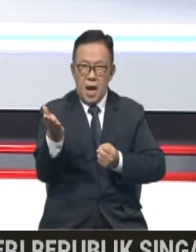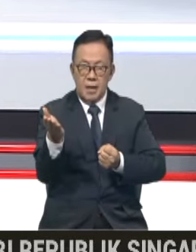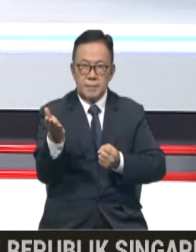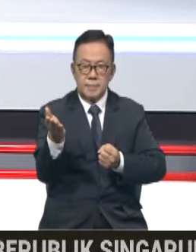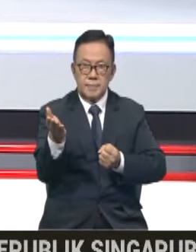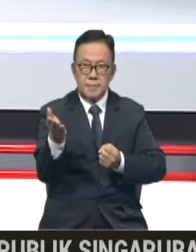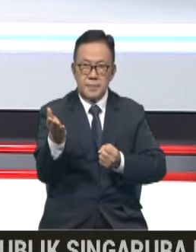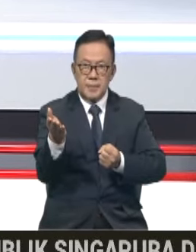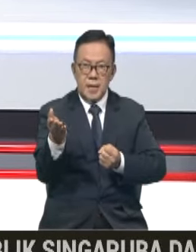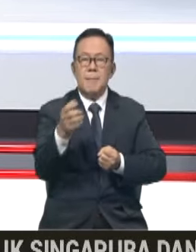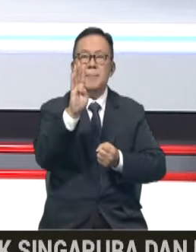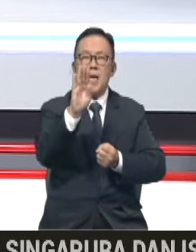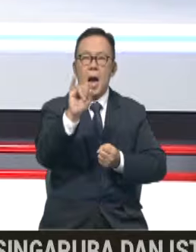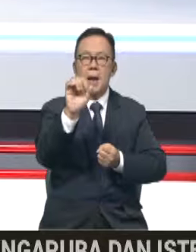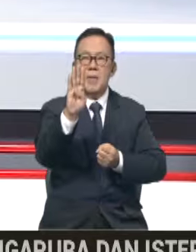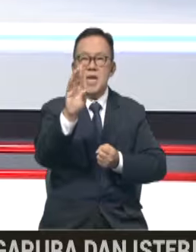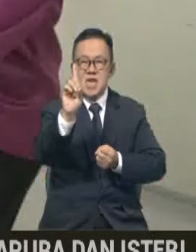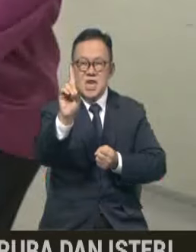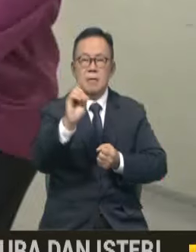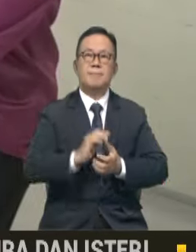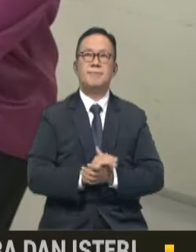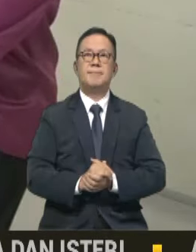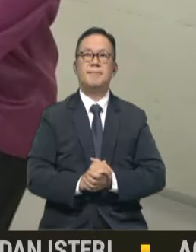Brunei Darussalam BIBD.